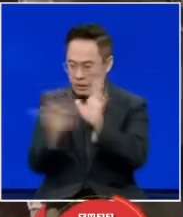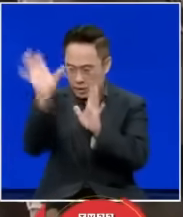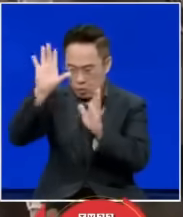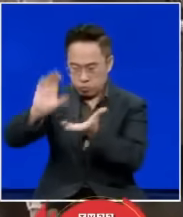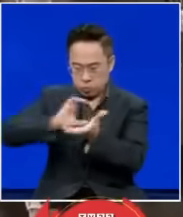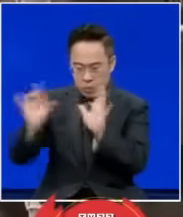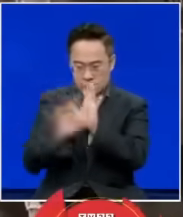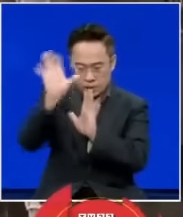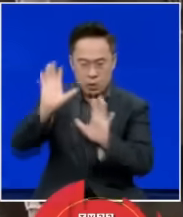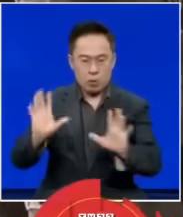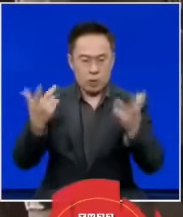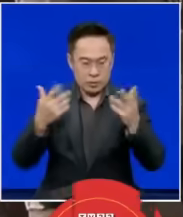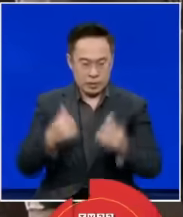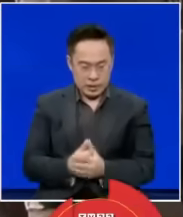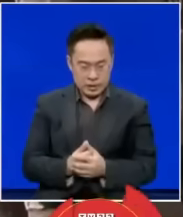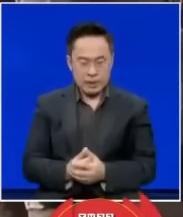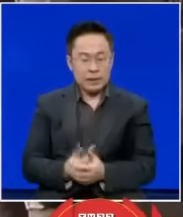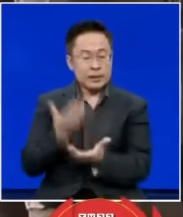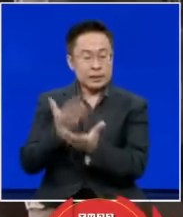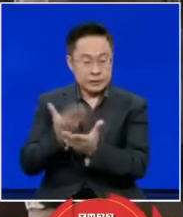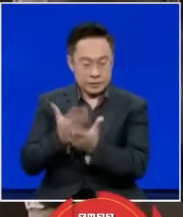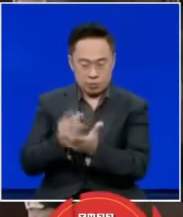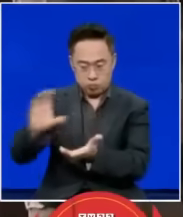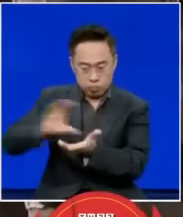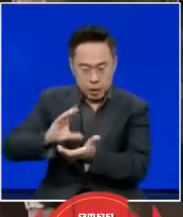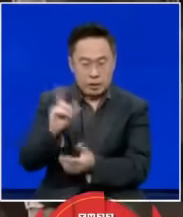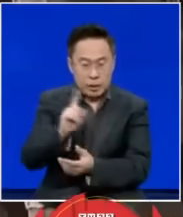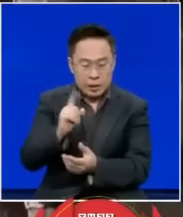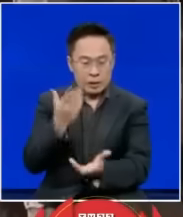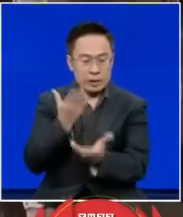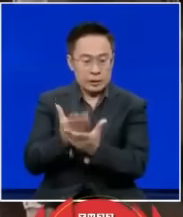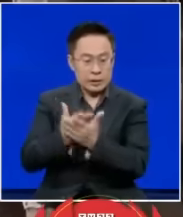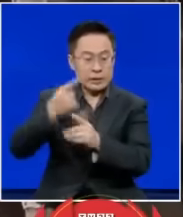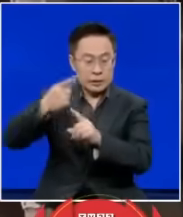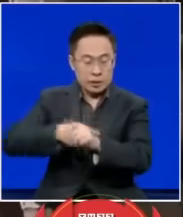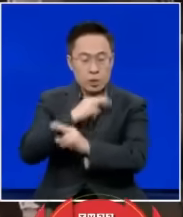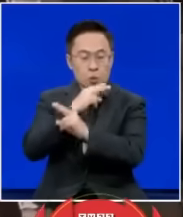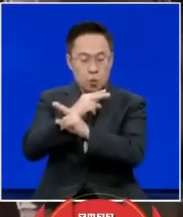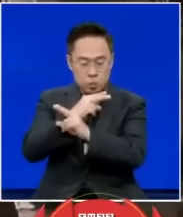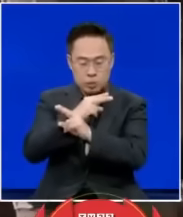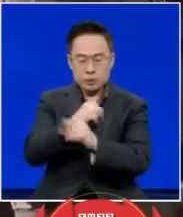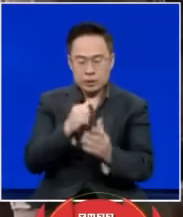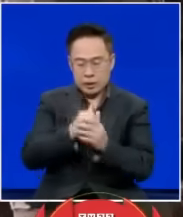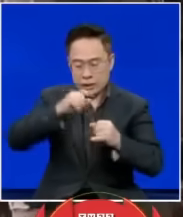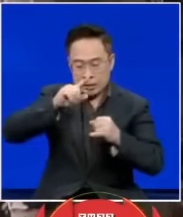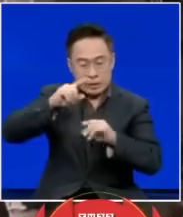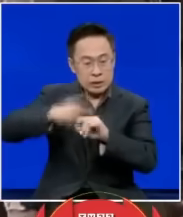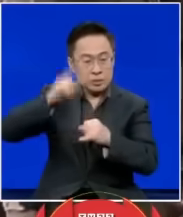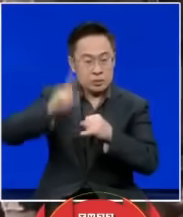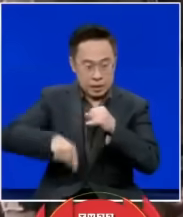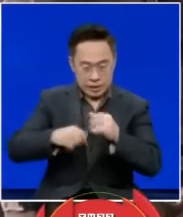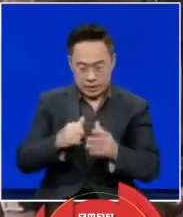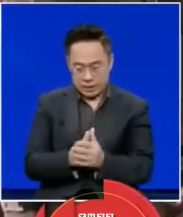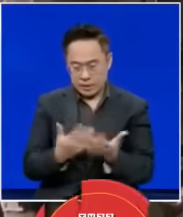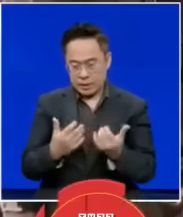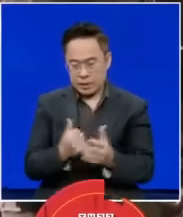คูณเงินเดือนสุดท้ายส่วนบำนาญคิดจากอายุราชการคูณเงินเดือนเฉลี่ย60เดือนสุดท้ายแหมเพราะว่าเดือนสุดท้ายตำแหน่งมันต้อง